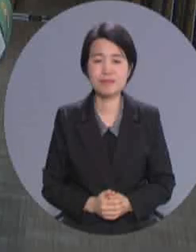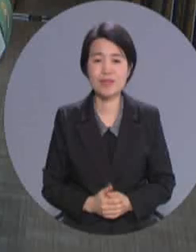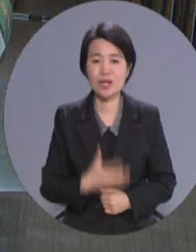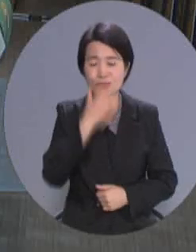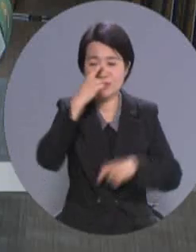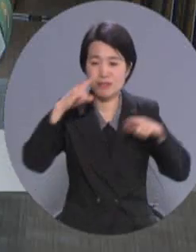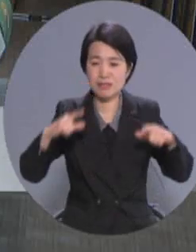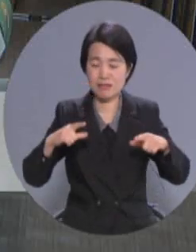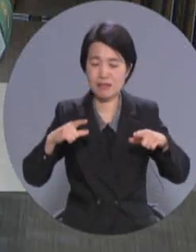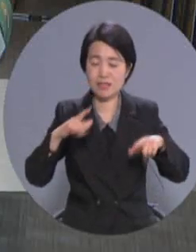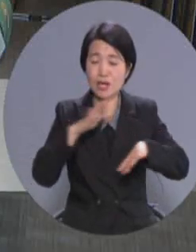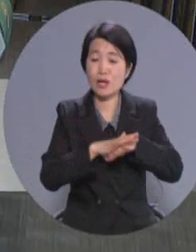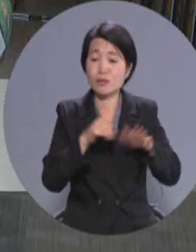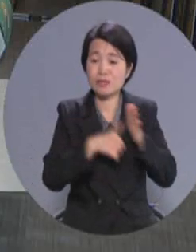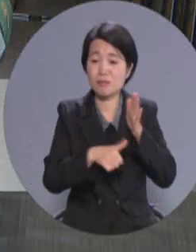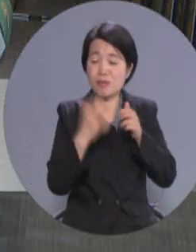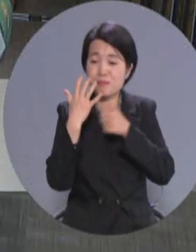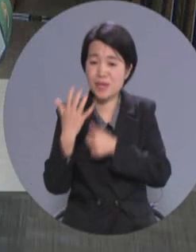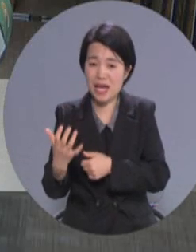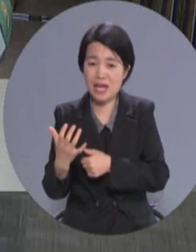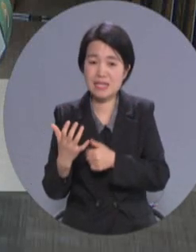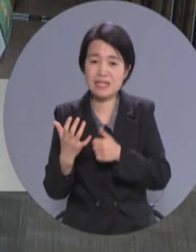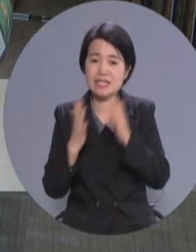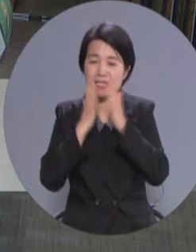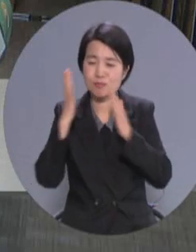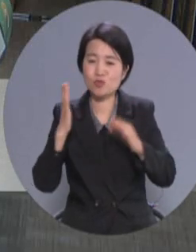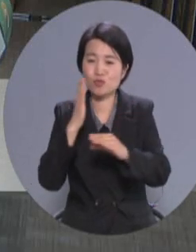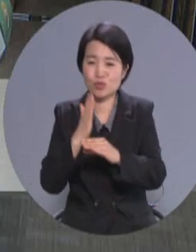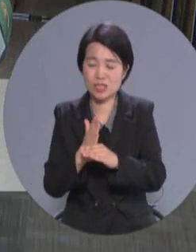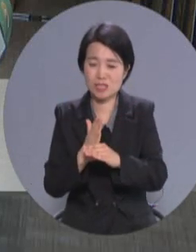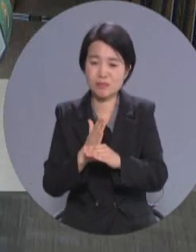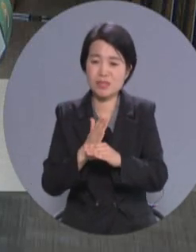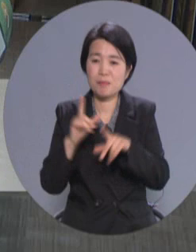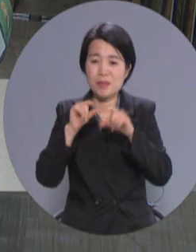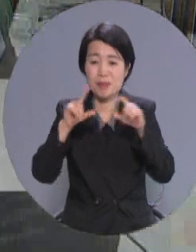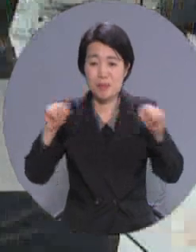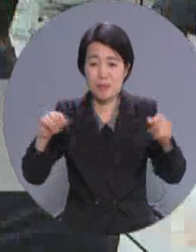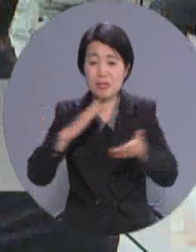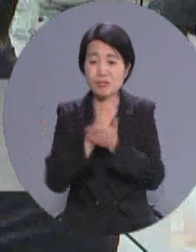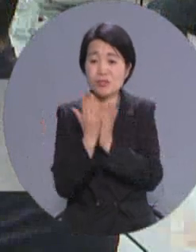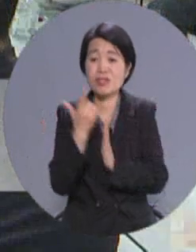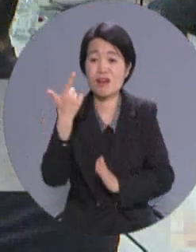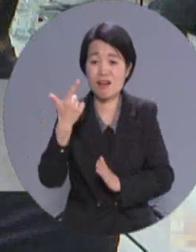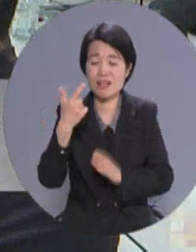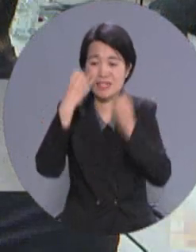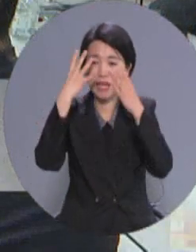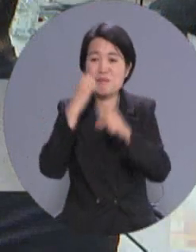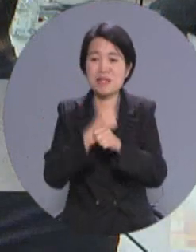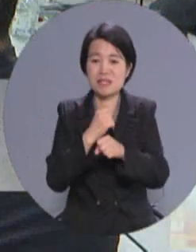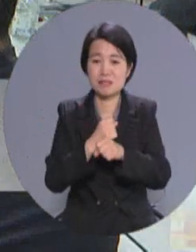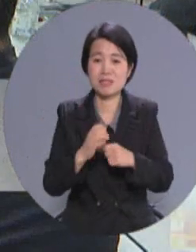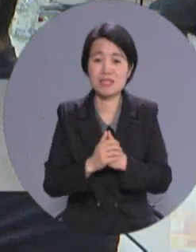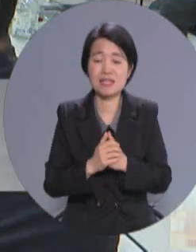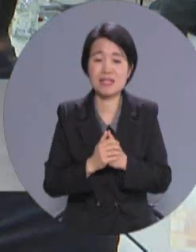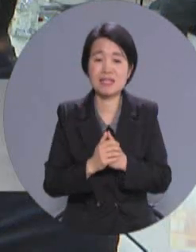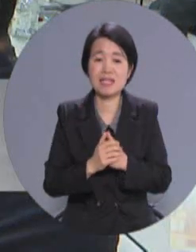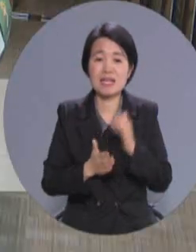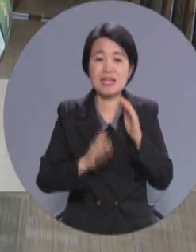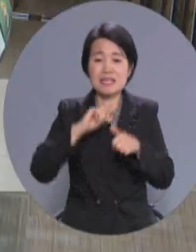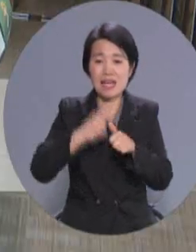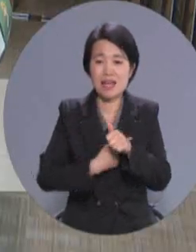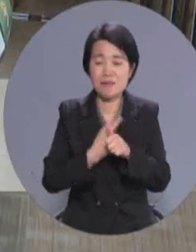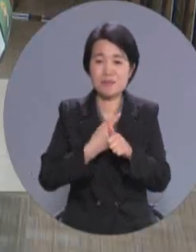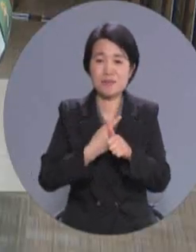순천시가 지역 농산물을 활용한 식물성 지향 메뉴 여섯 종을 개발했습니다 순천시는 생태 미식도시 조성을